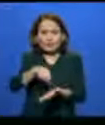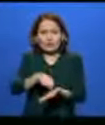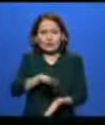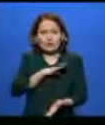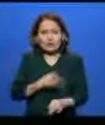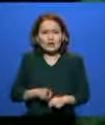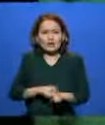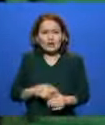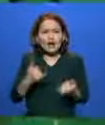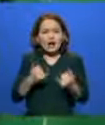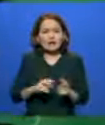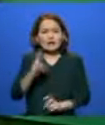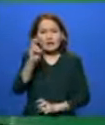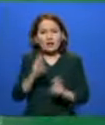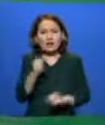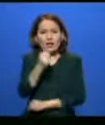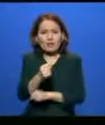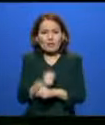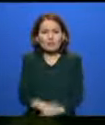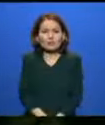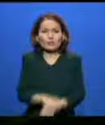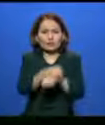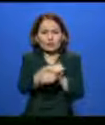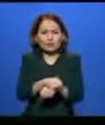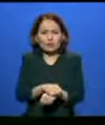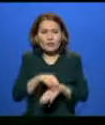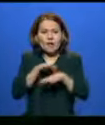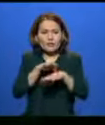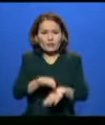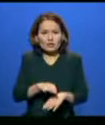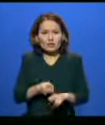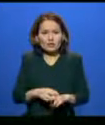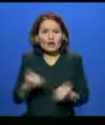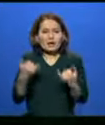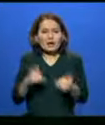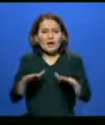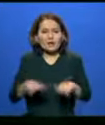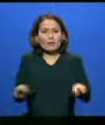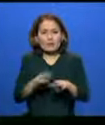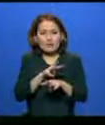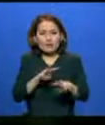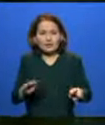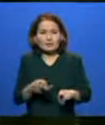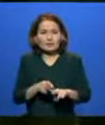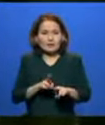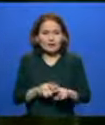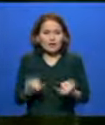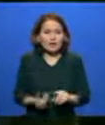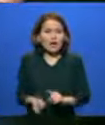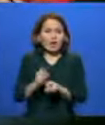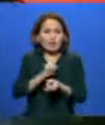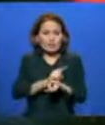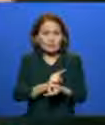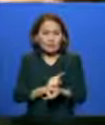аптада комбинатты мемлекет меншігіне алу туралы қабылдаған жоспарын тоқтатқанына қарсы. Жергілікті биліктің бастапқы шешімін